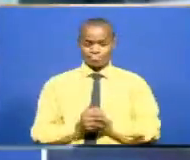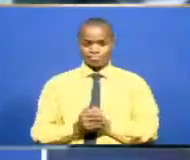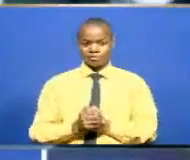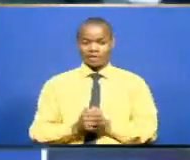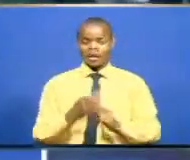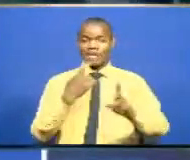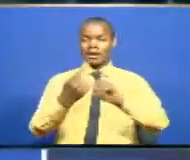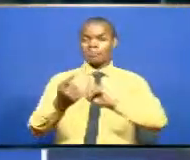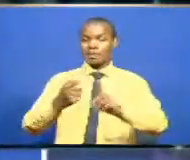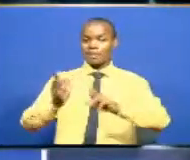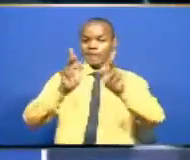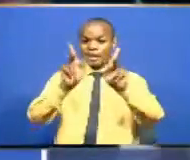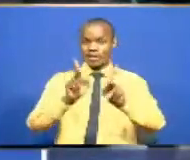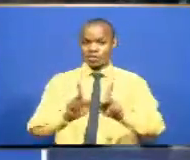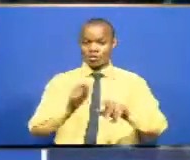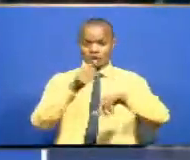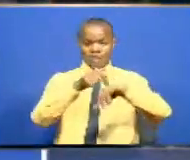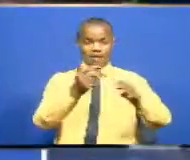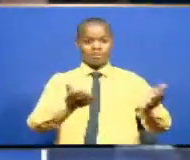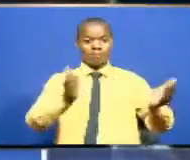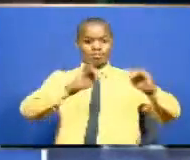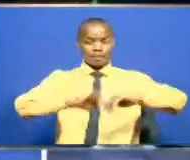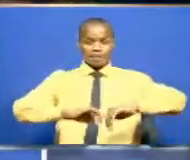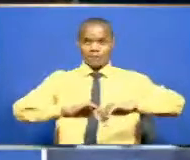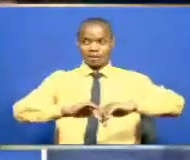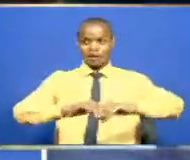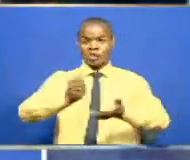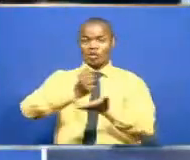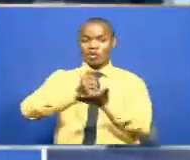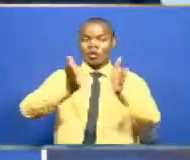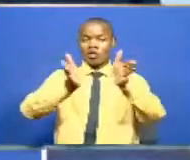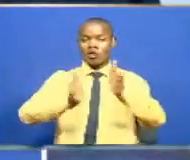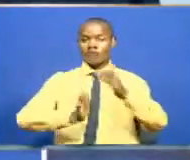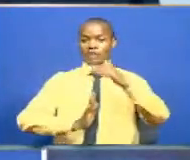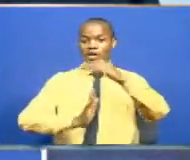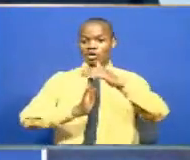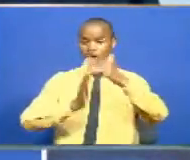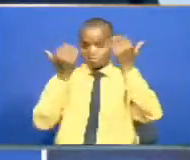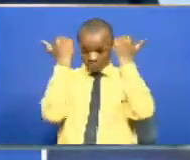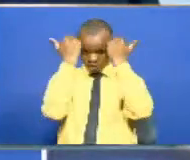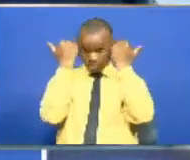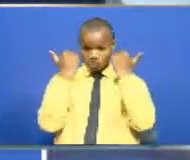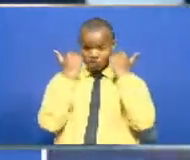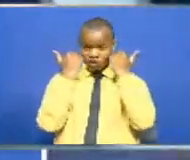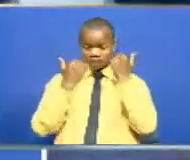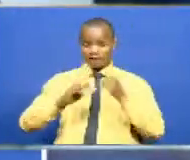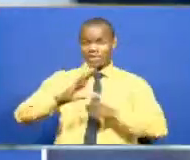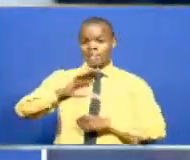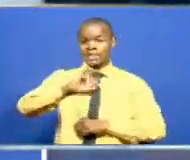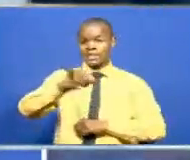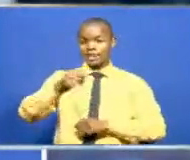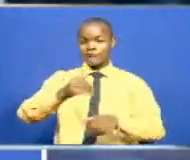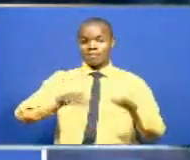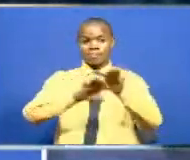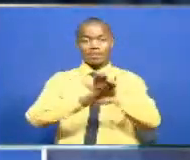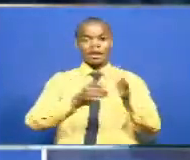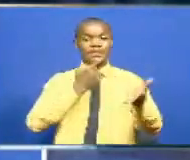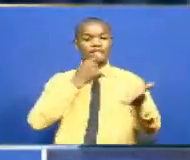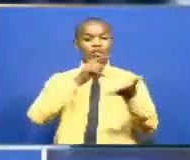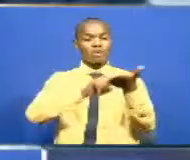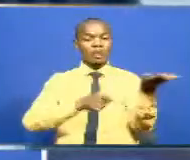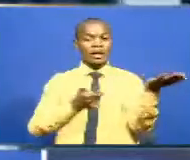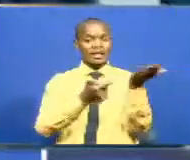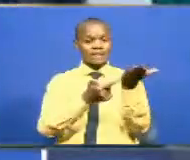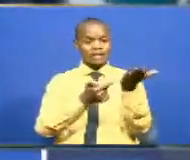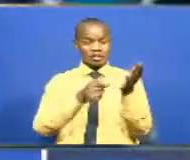wakati wa kongamano la 8 la maafisa wakuu wa idara ya mahakama kutoka kote nchini, Mwilu alisema kuwa teknolojia ni uti wa mgongo